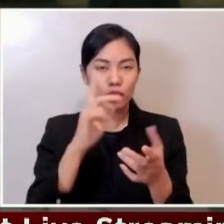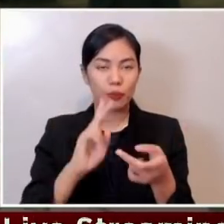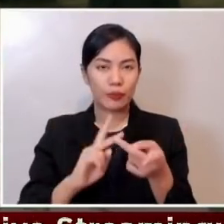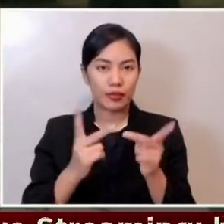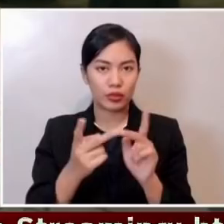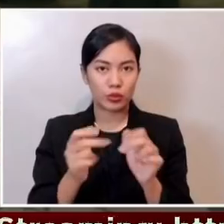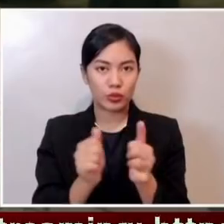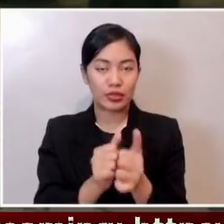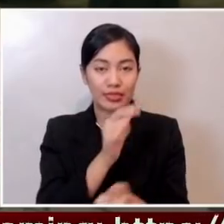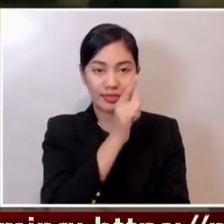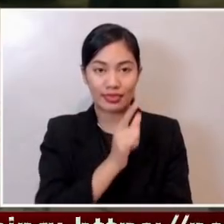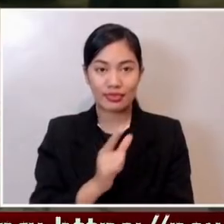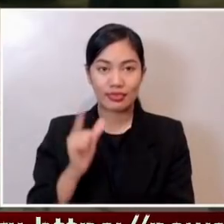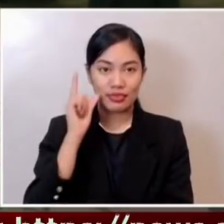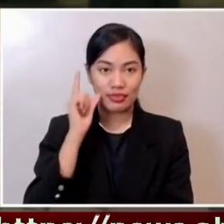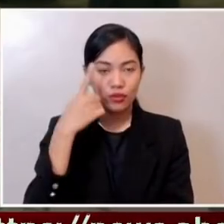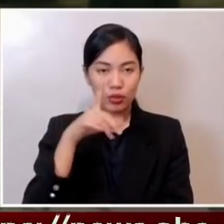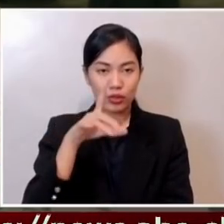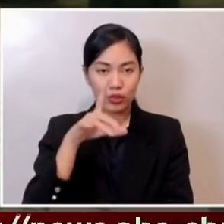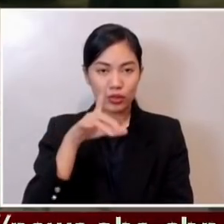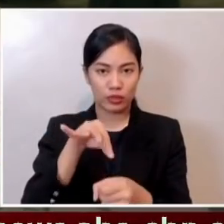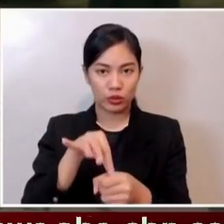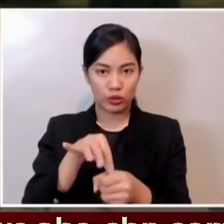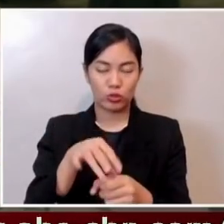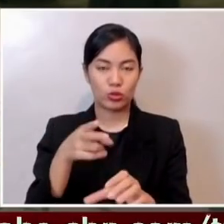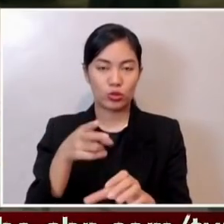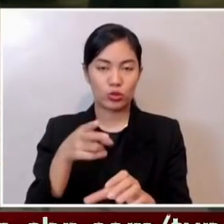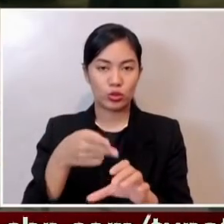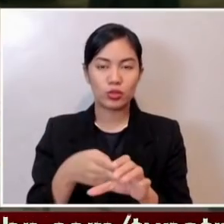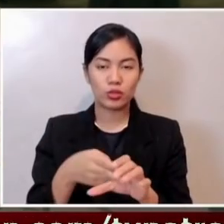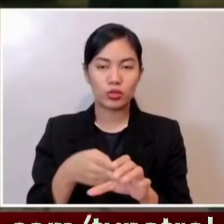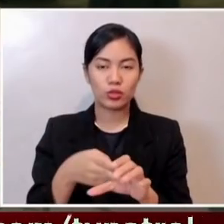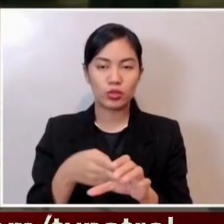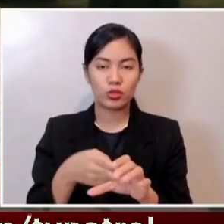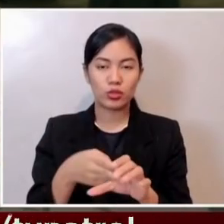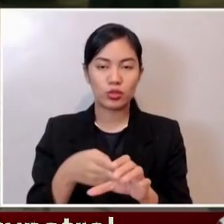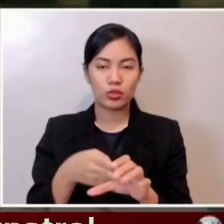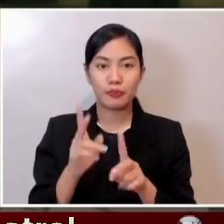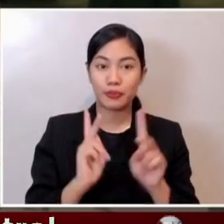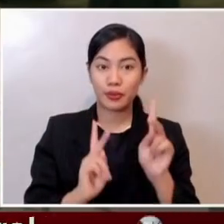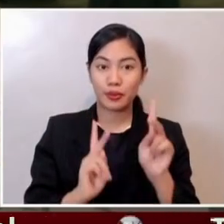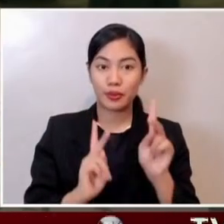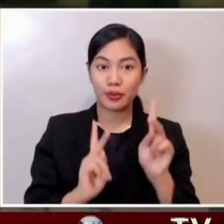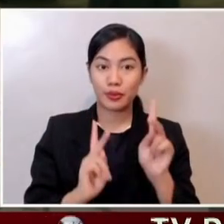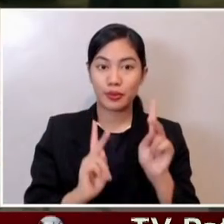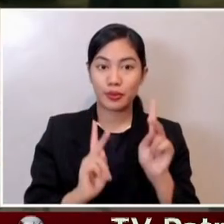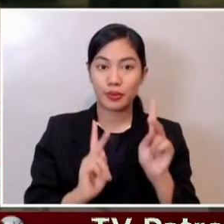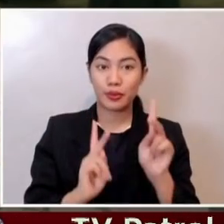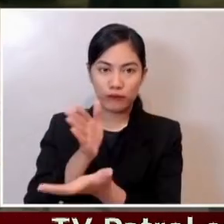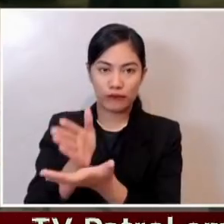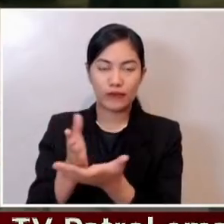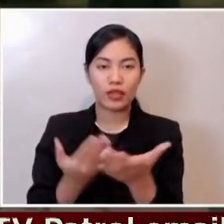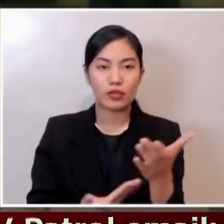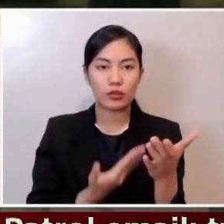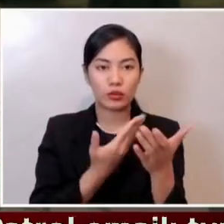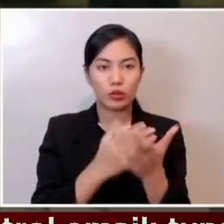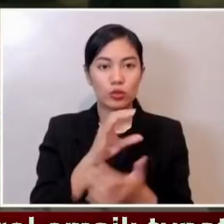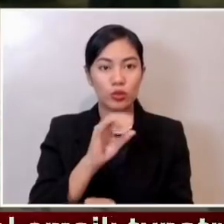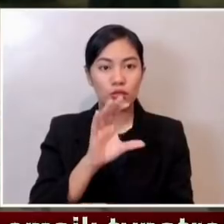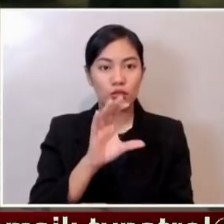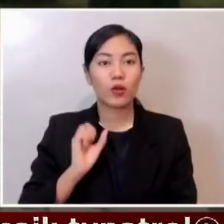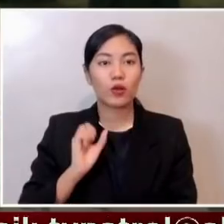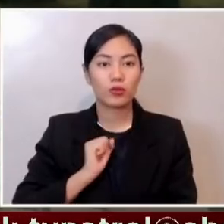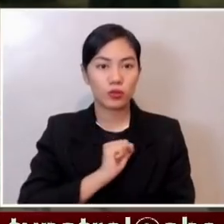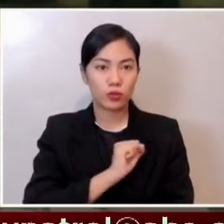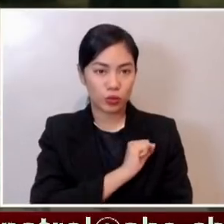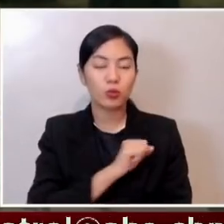Lenny Robredo, may mga humabol pa ngayong araw ng deadline ng mga senatorial candidate at party list group. Sa katunayan, Henry,